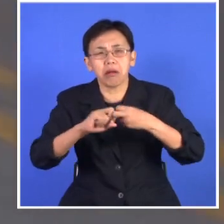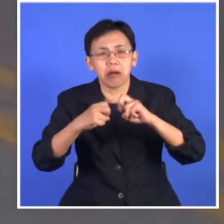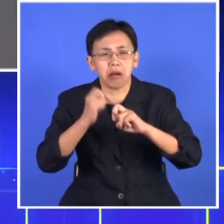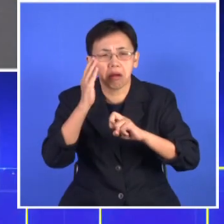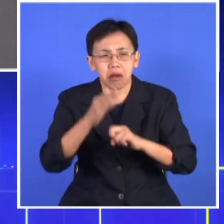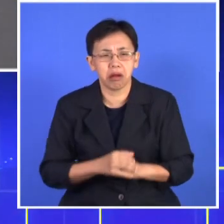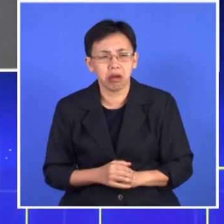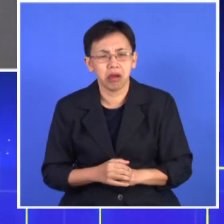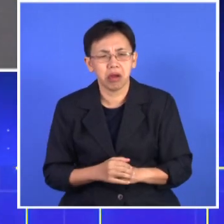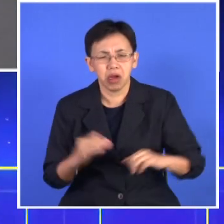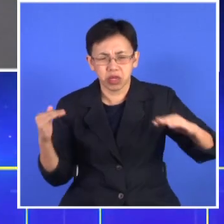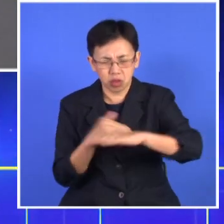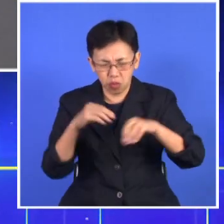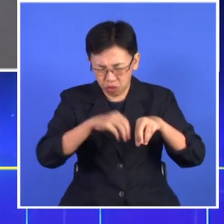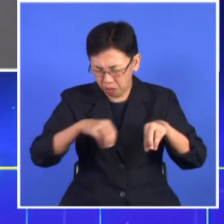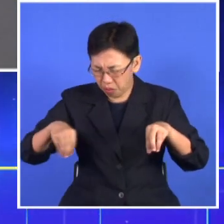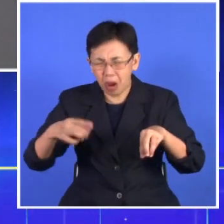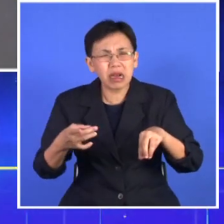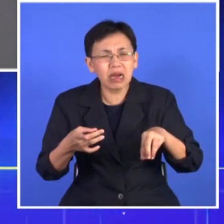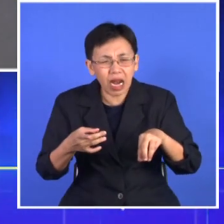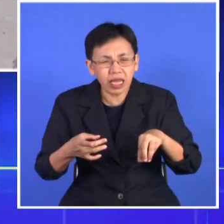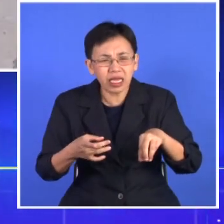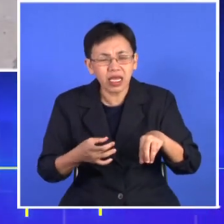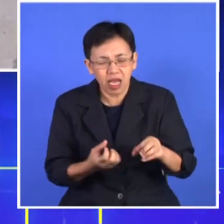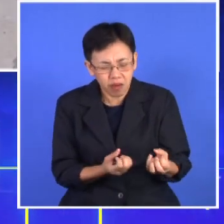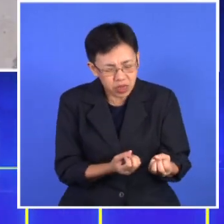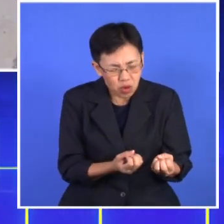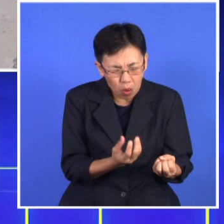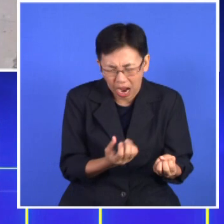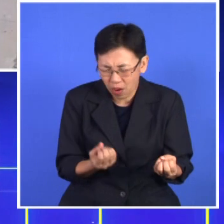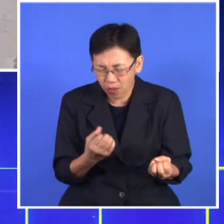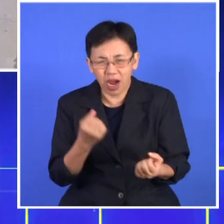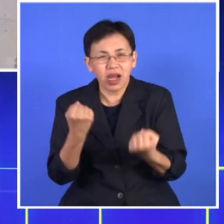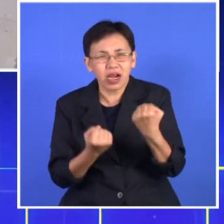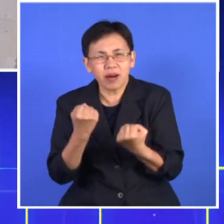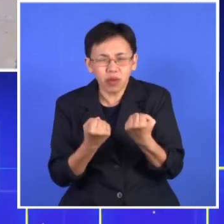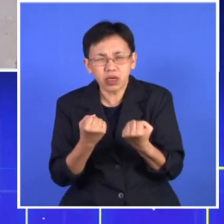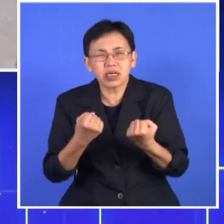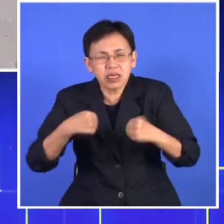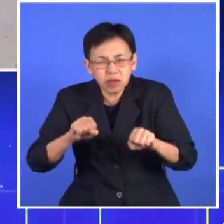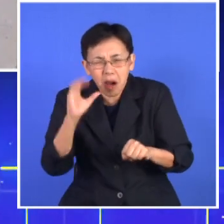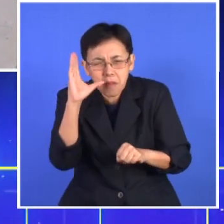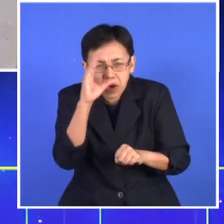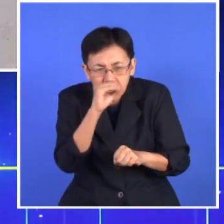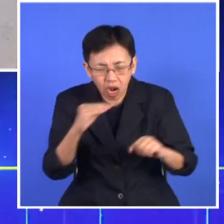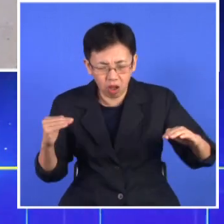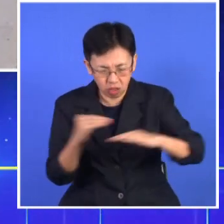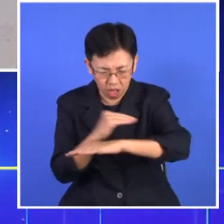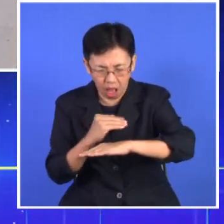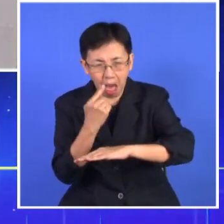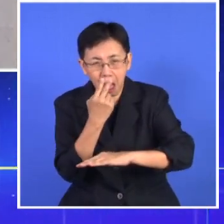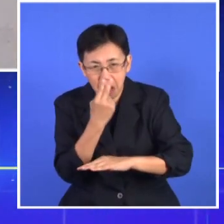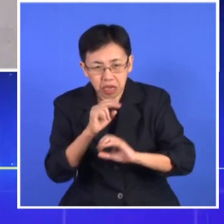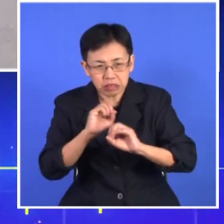อันนี้มันทำเพื่ออะไรนะเหมือนแบบว่าเหมือนเป็นแสงได้มันสะท้อนแสงเวลาขับรถมืดๆอ่ะฮะแบ่งเลนกันอืครับอ